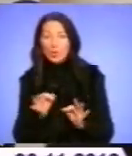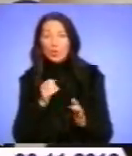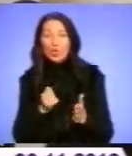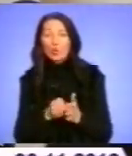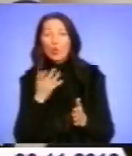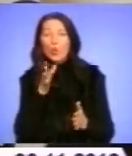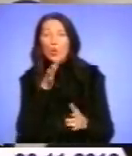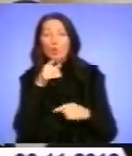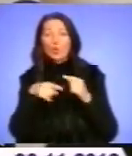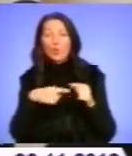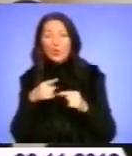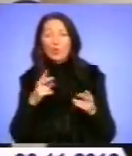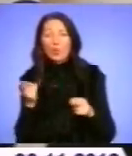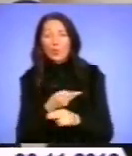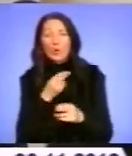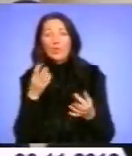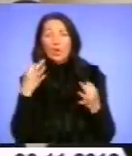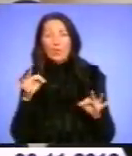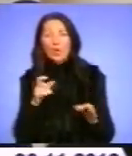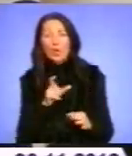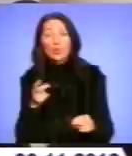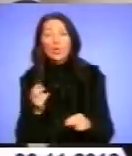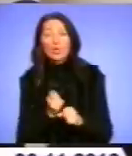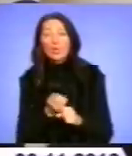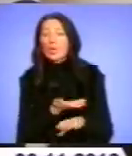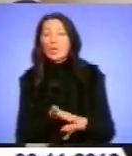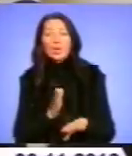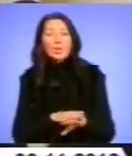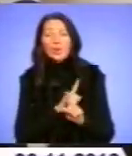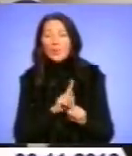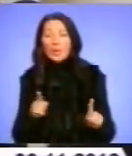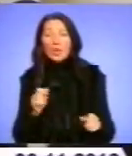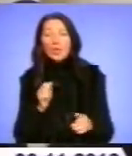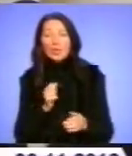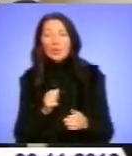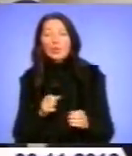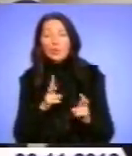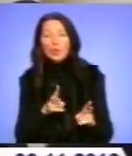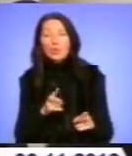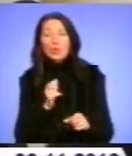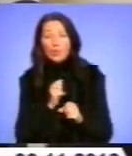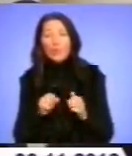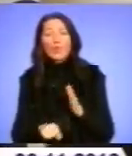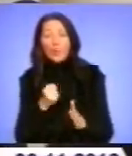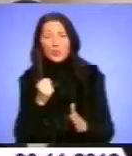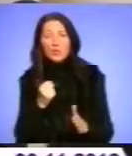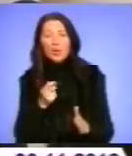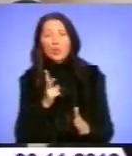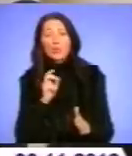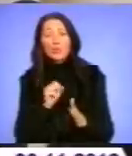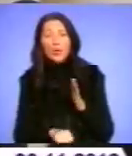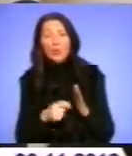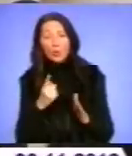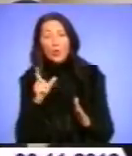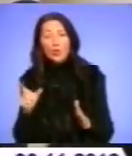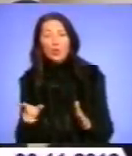Це люди, які вчинили особливо тяжкі злочини, у нас вони сидять за вчинення вбивств. Хто вбив одного чоловіка, деякі